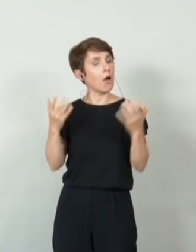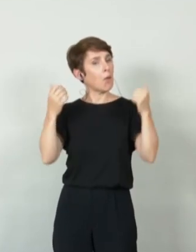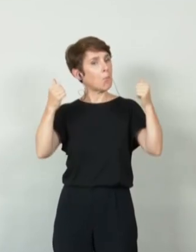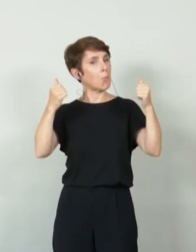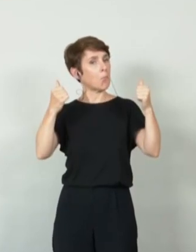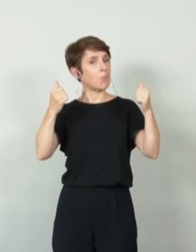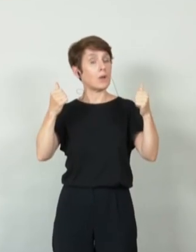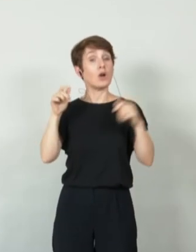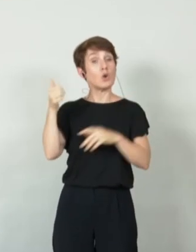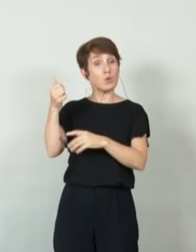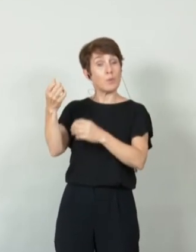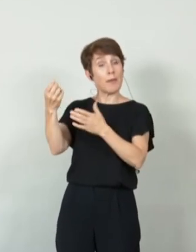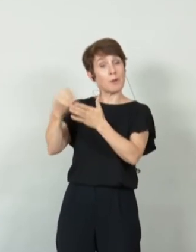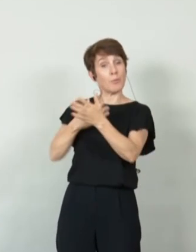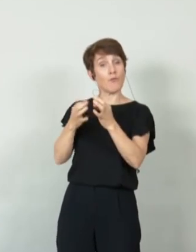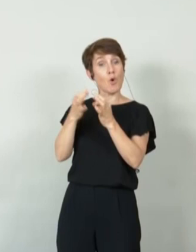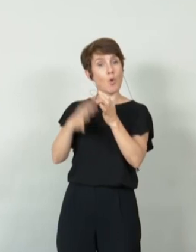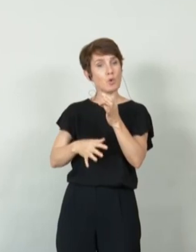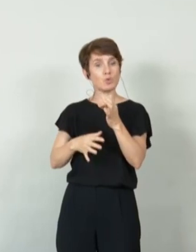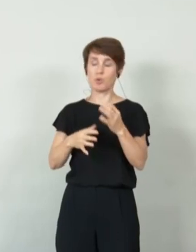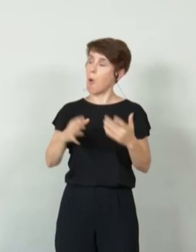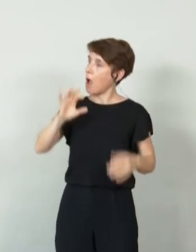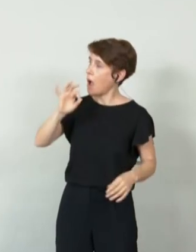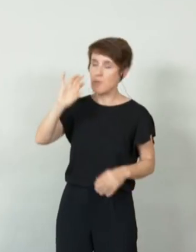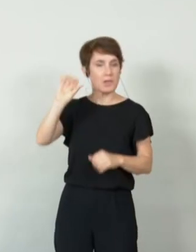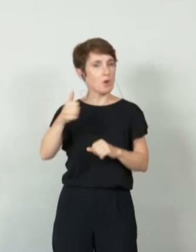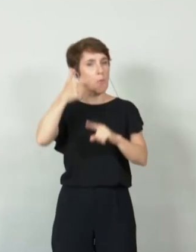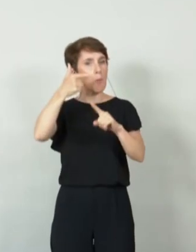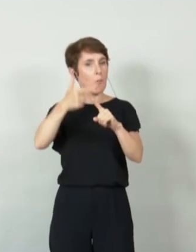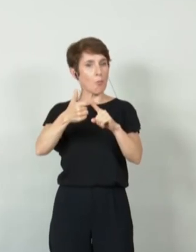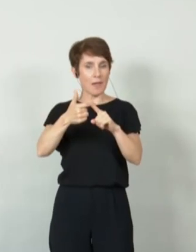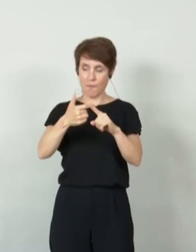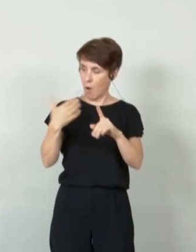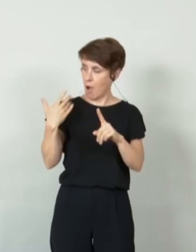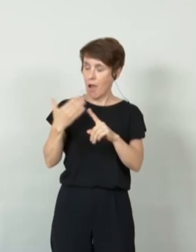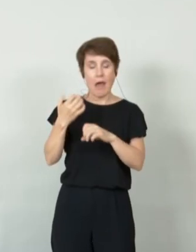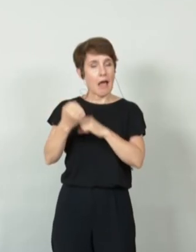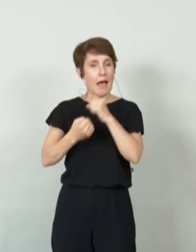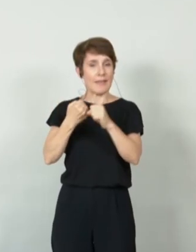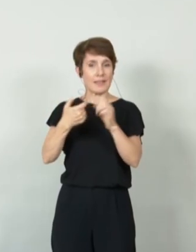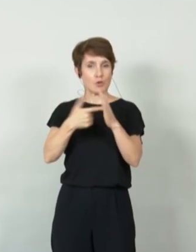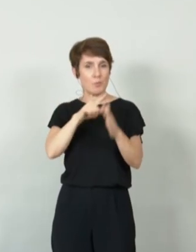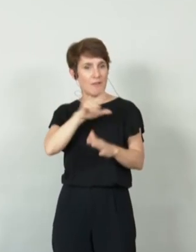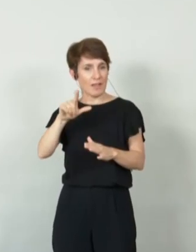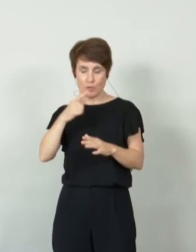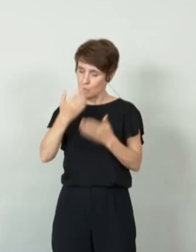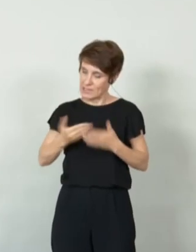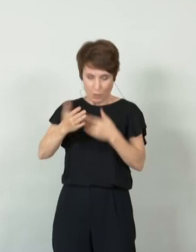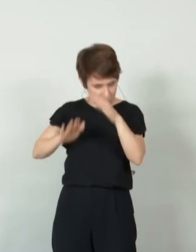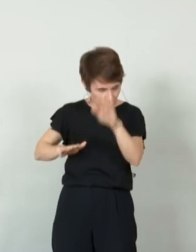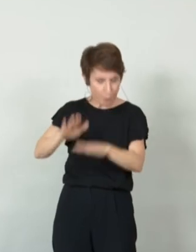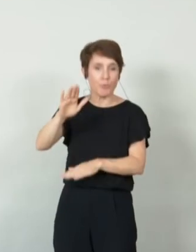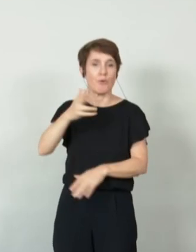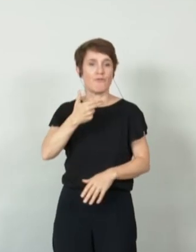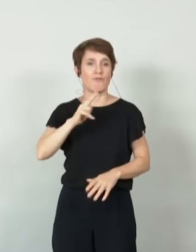son intervention en nous disant je cite pour la première fois depuis 2016 l'année 2021 est celle d'un redressement de la situation financière de la ville puis